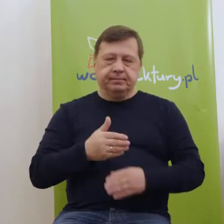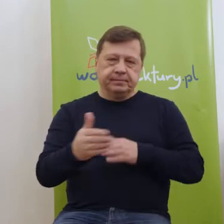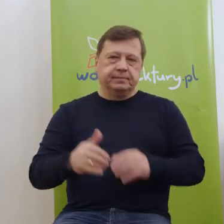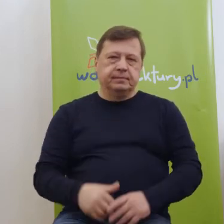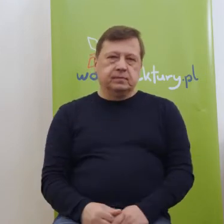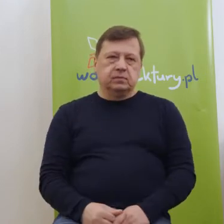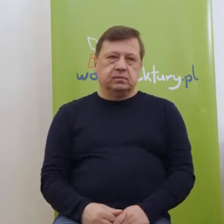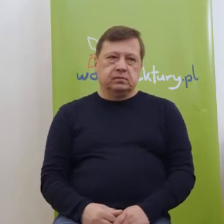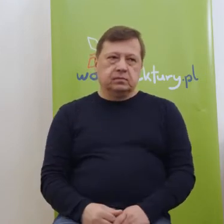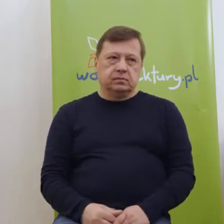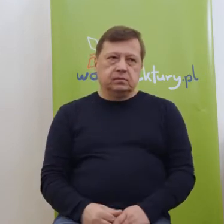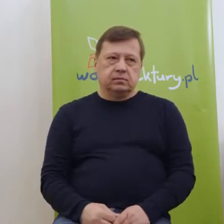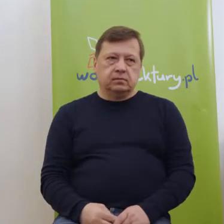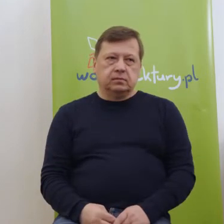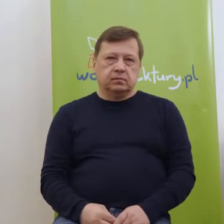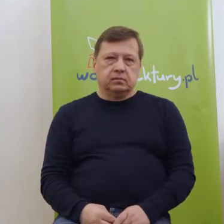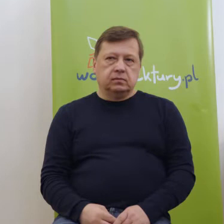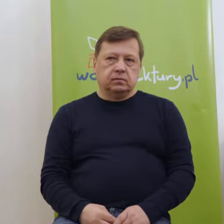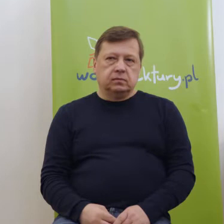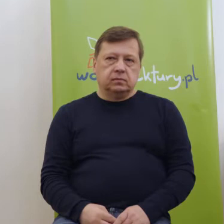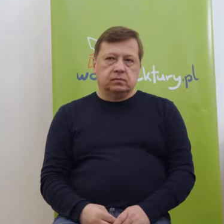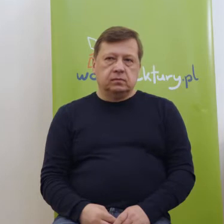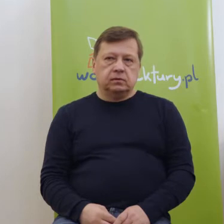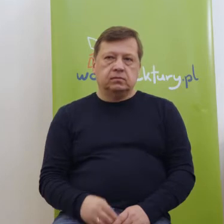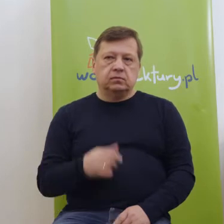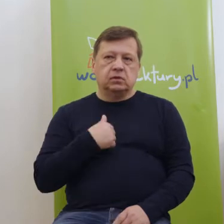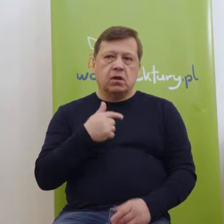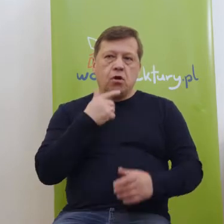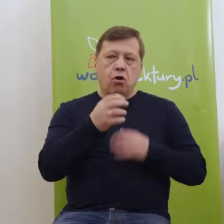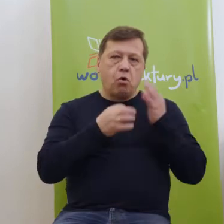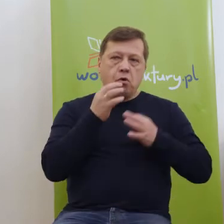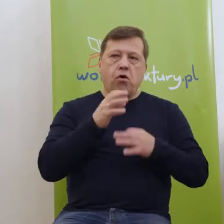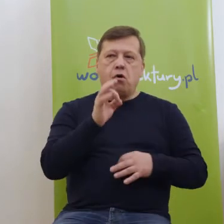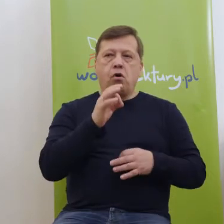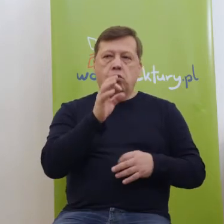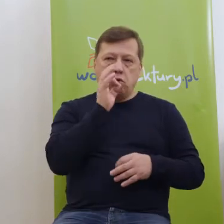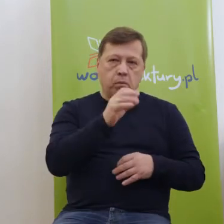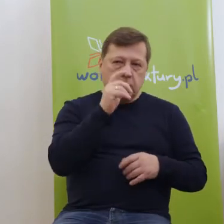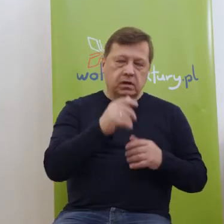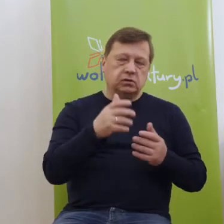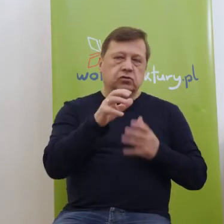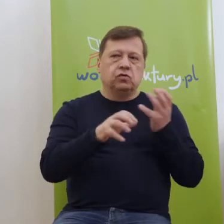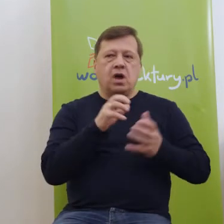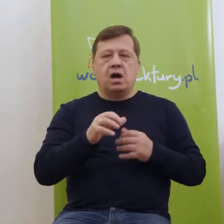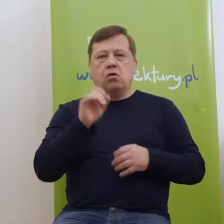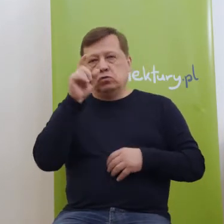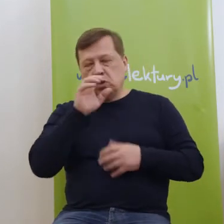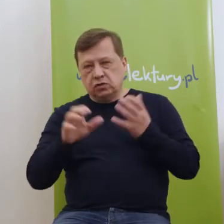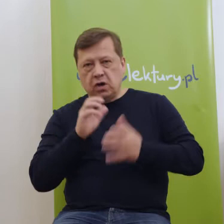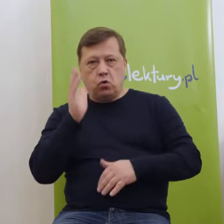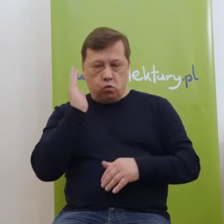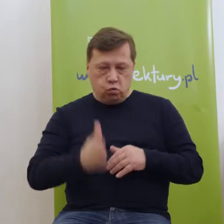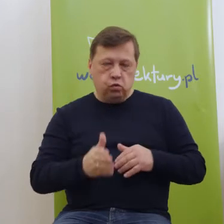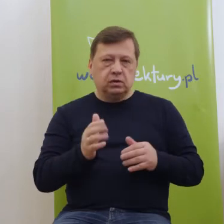no już jakoś o tym rozmawiałyśmy, o tym złu w świecie i tak dalej, to troszkę o tym powiedziałaś, no ale właśnie tak mi się wydaje,